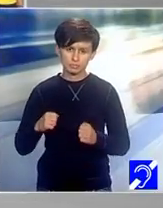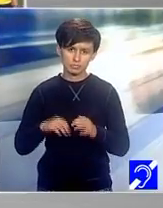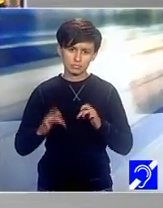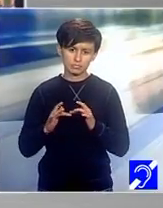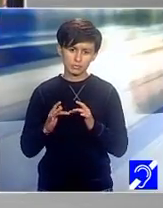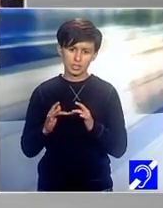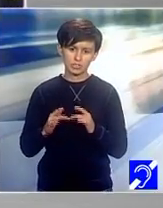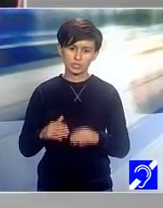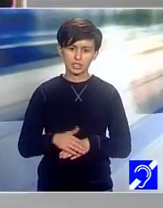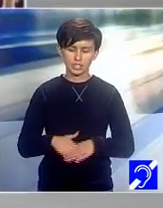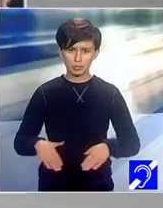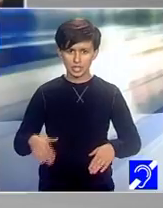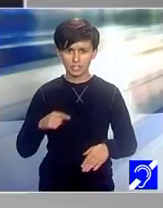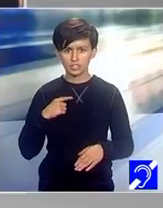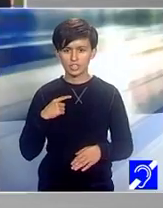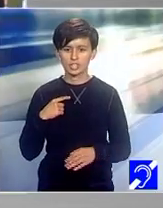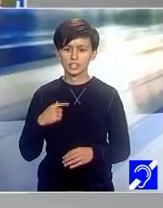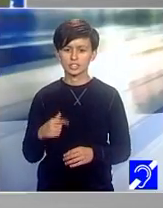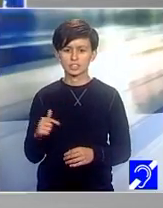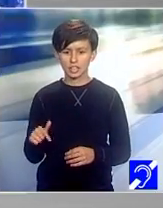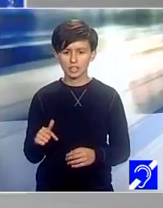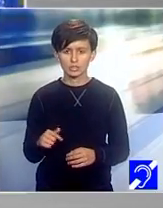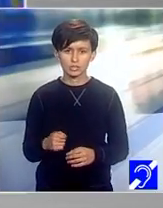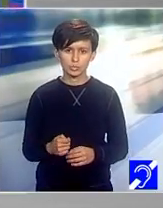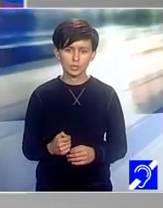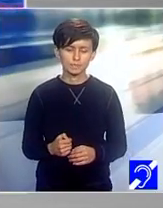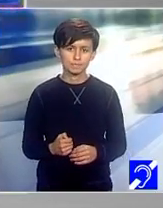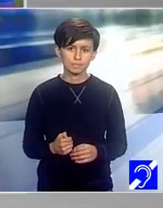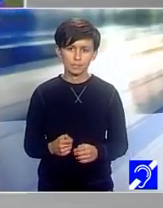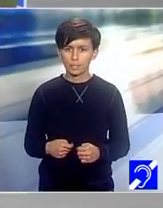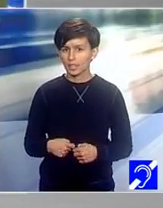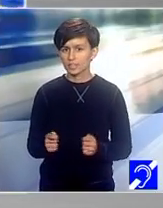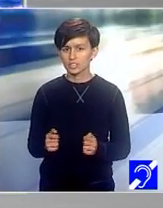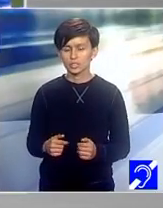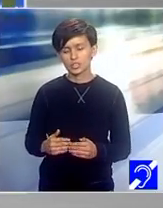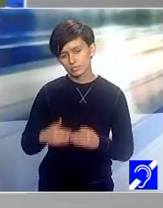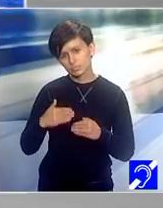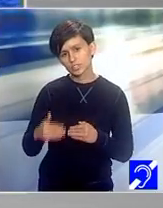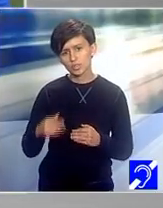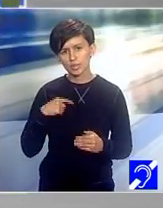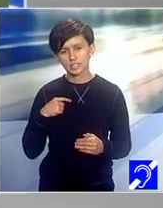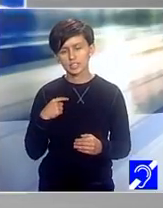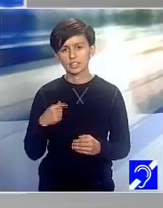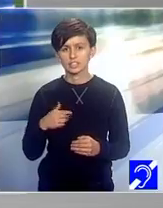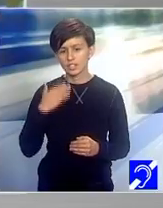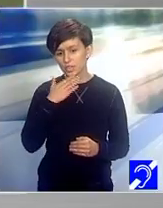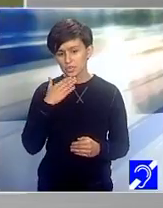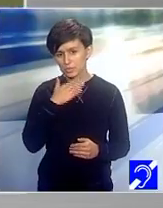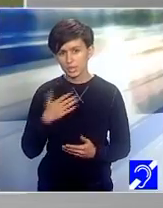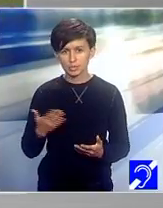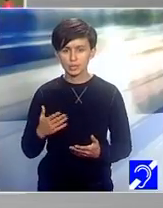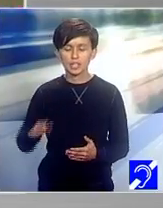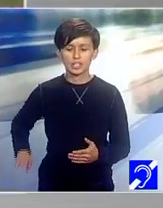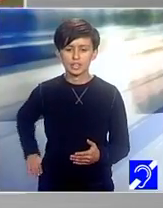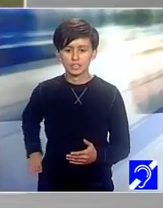deja în bagaj, cum se spune. Iar acum tot ceea ce va veni în plus este bonusul pe care fetele acestea îl